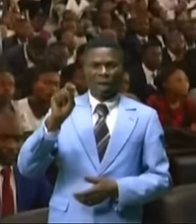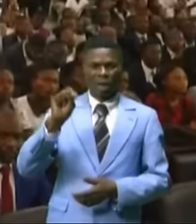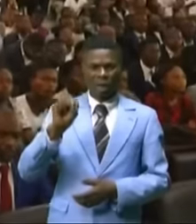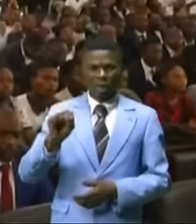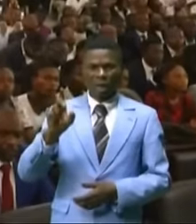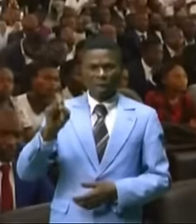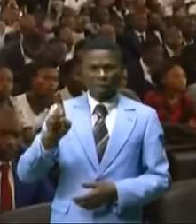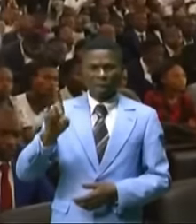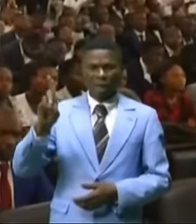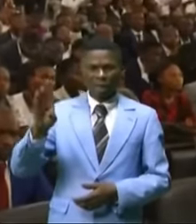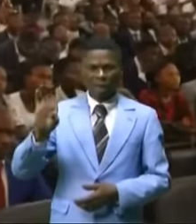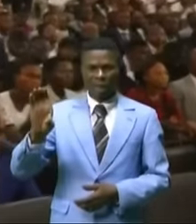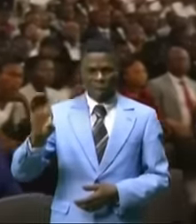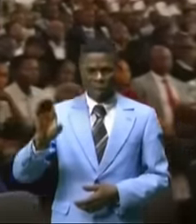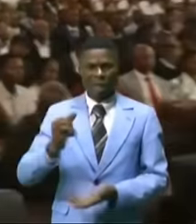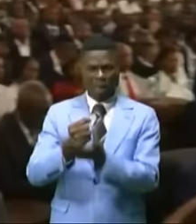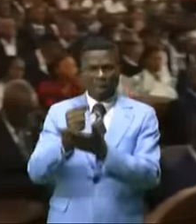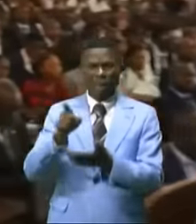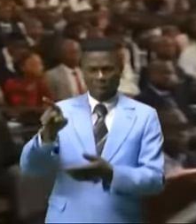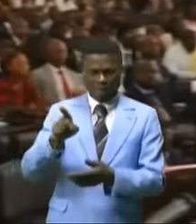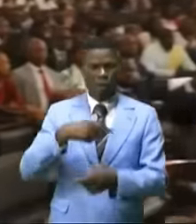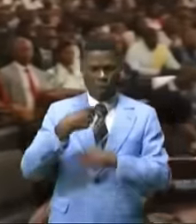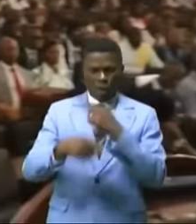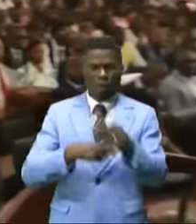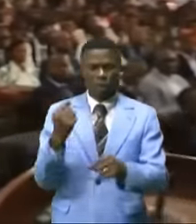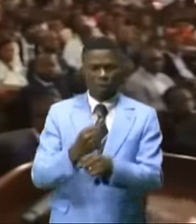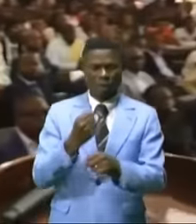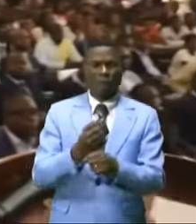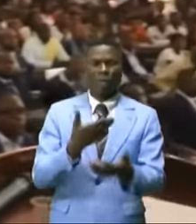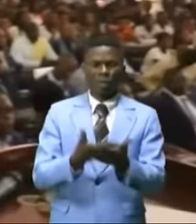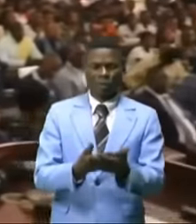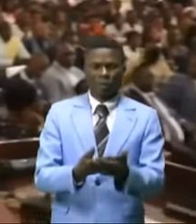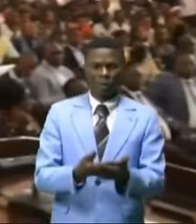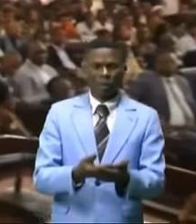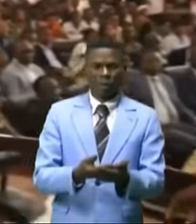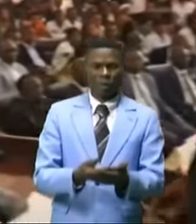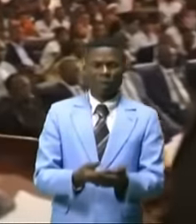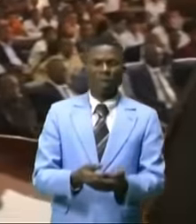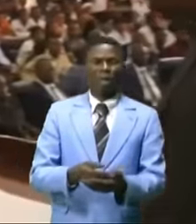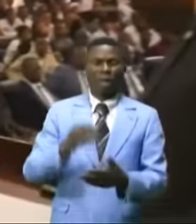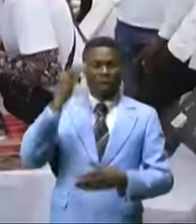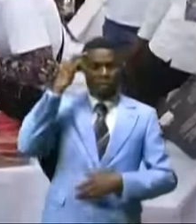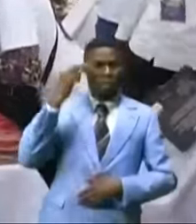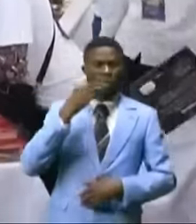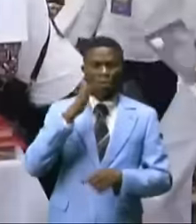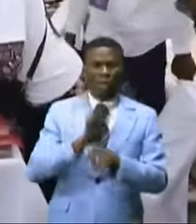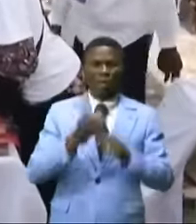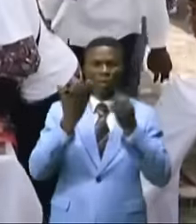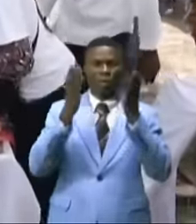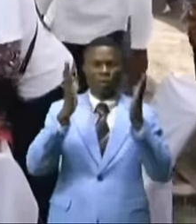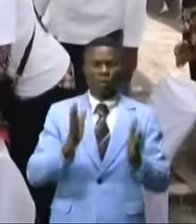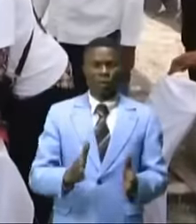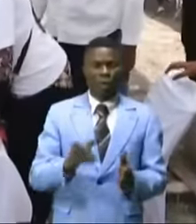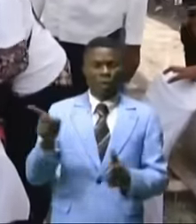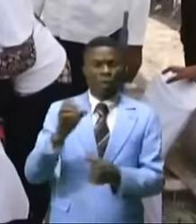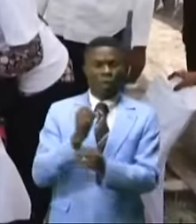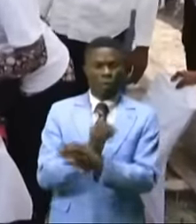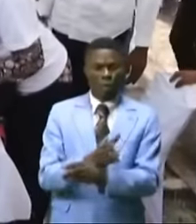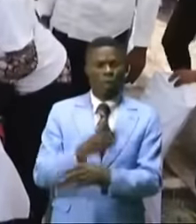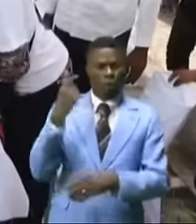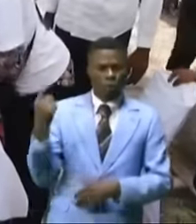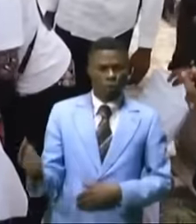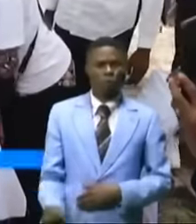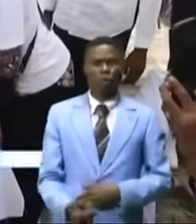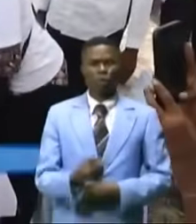aider à pouvoir vous lancer dans ce que vous faites. Désiré Zinga a rassuré les étudiants de sa disponibilité